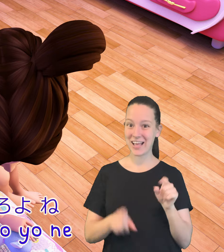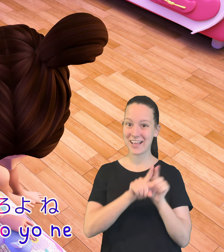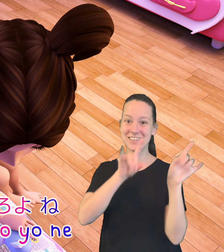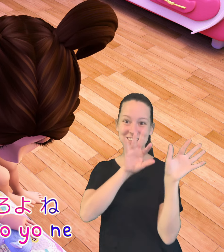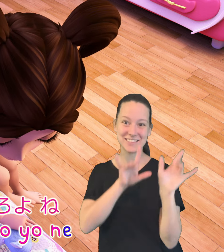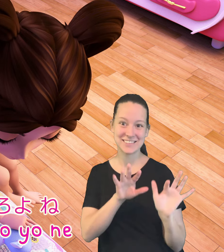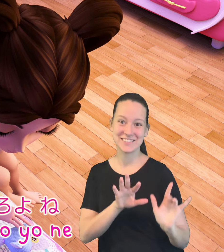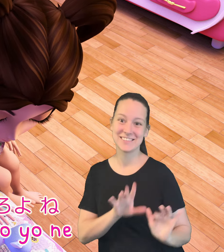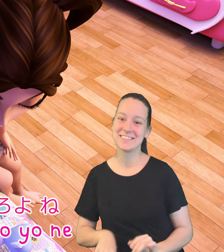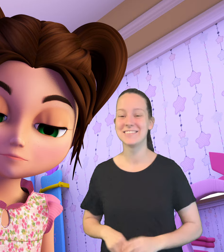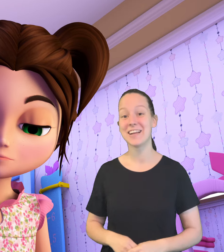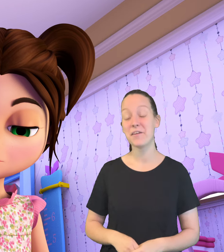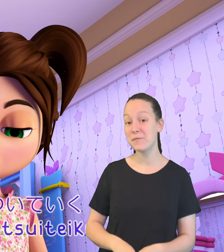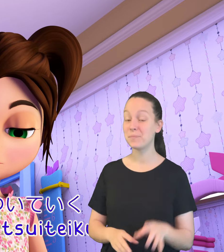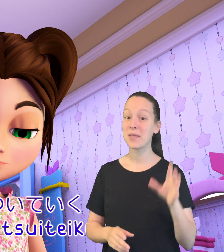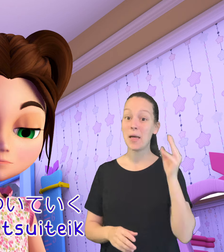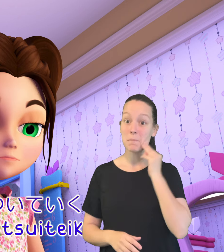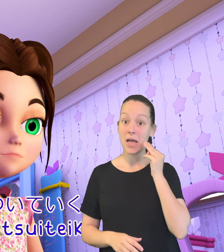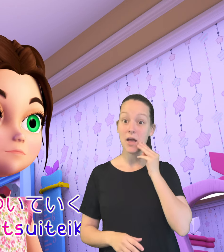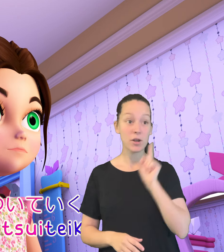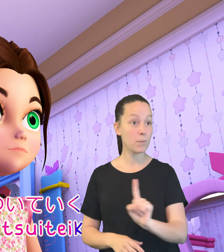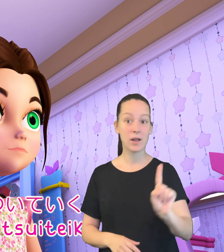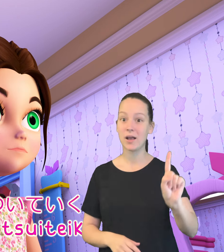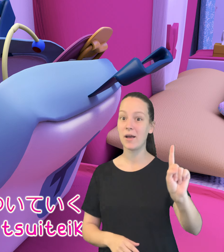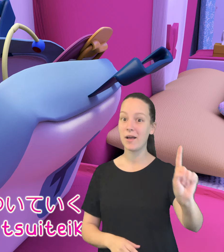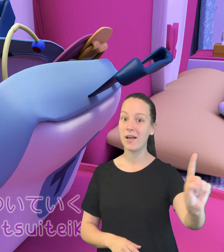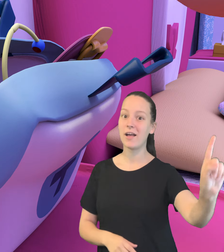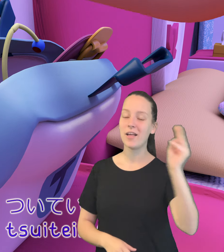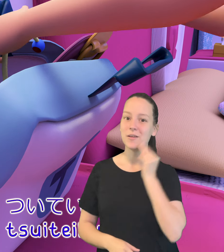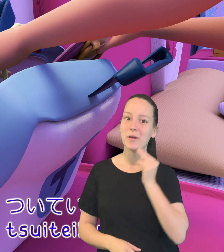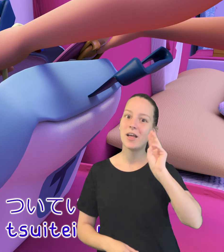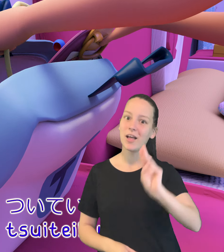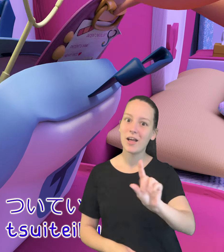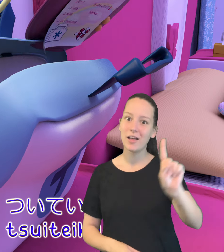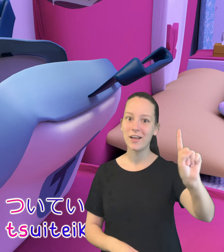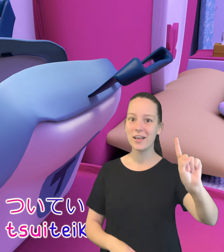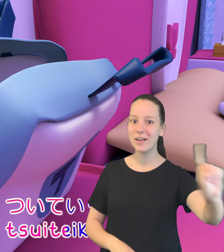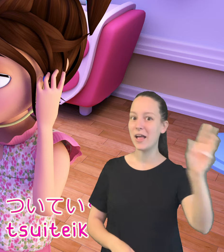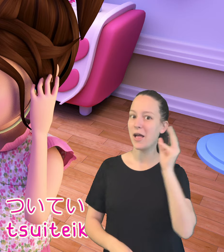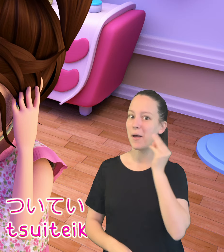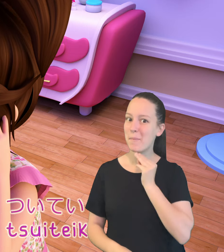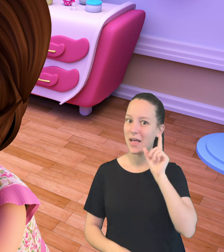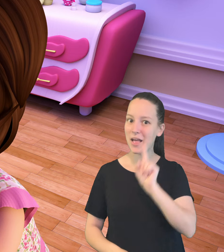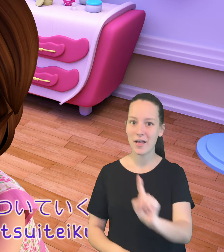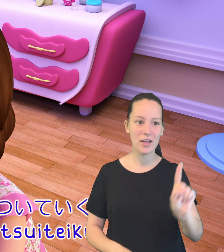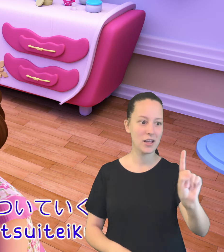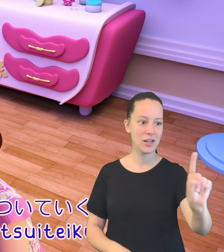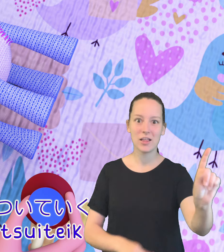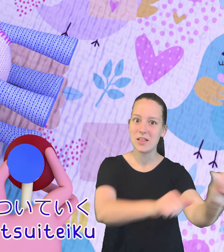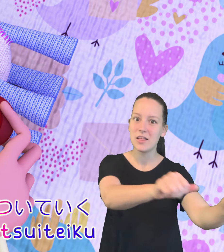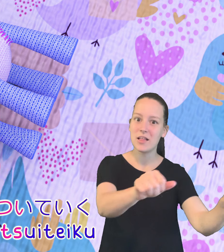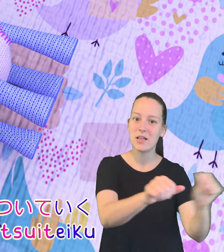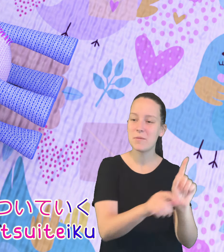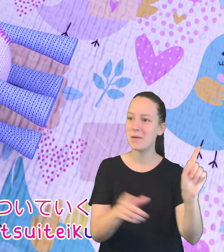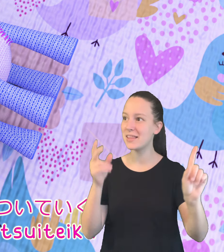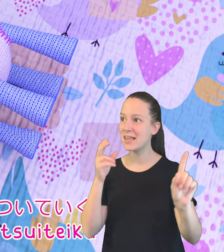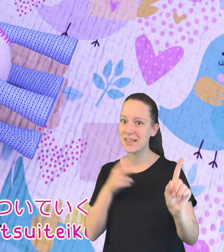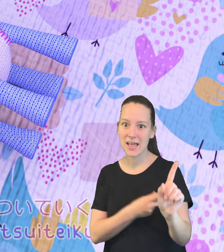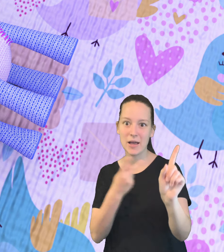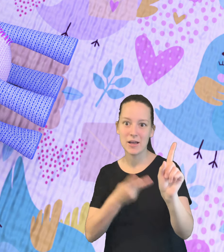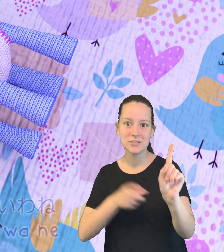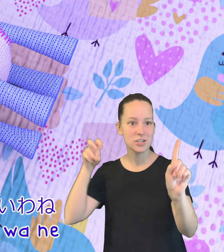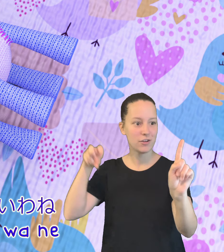真白よねどこでもついていくついていくついていくどこでも